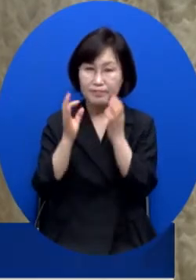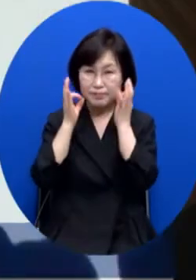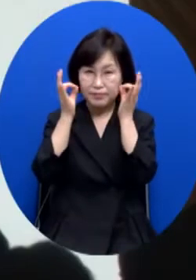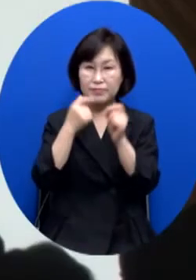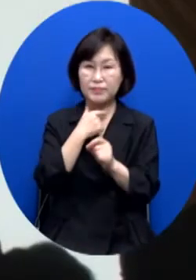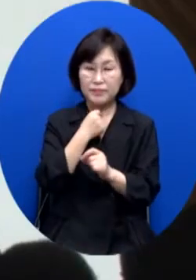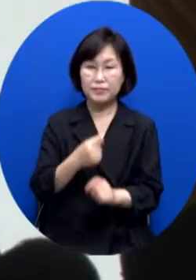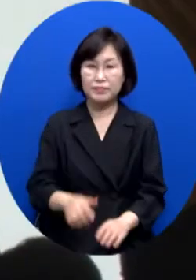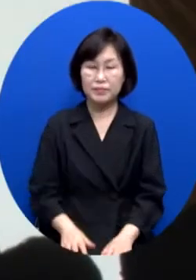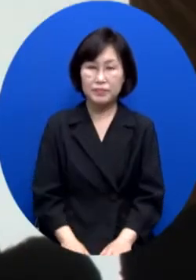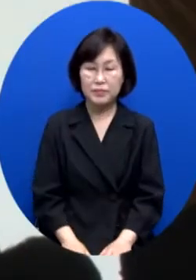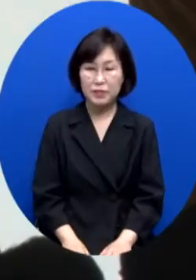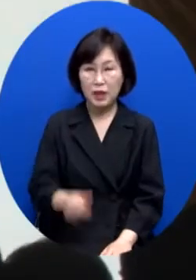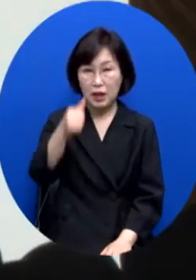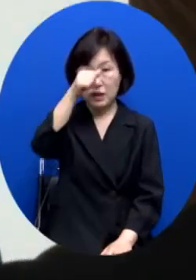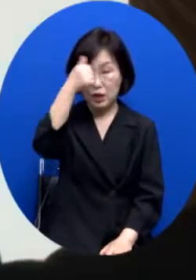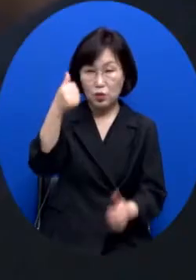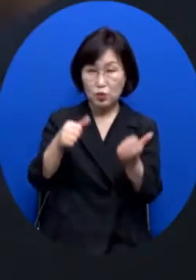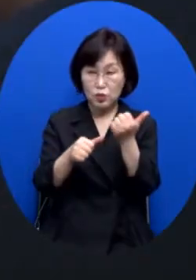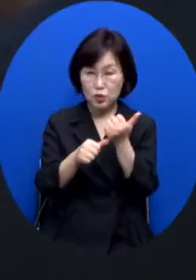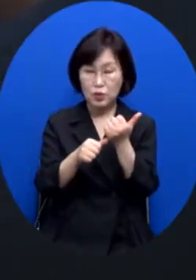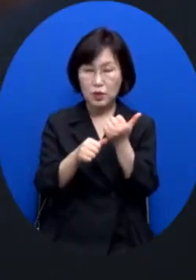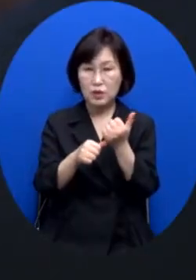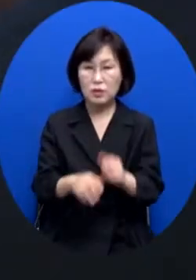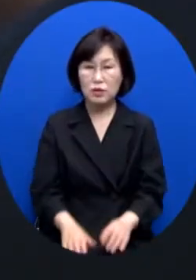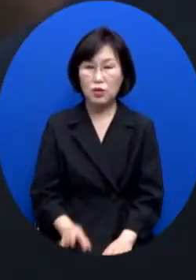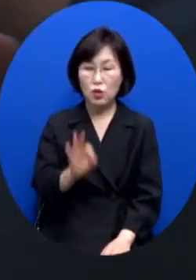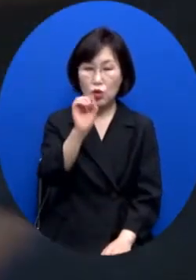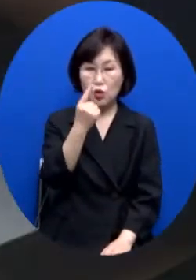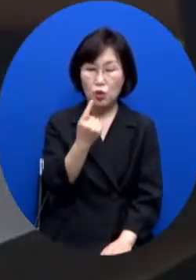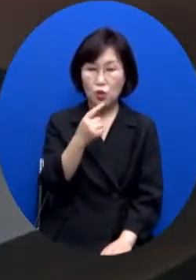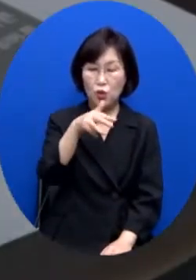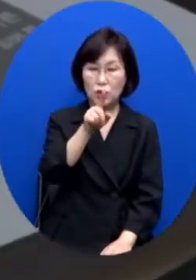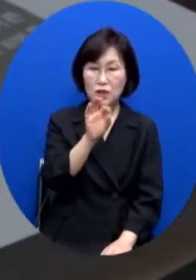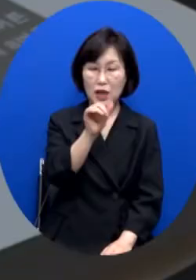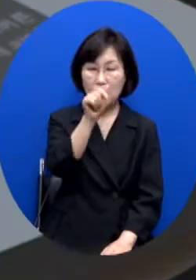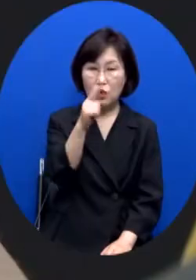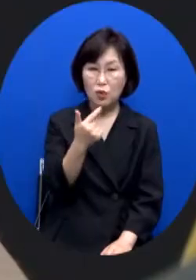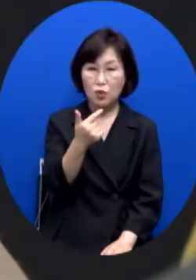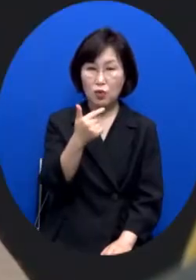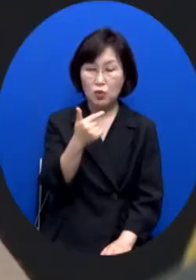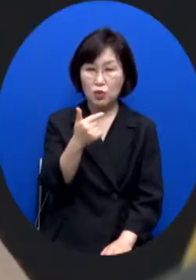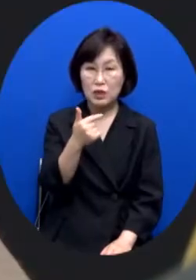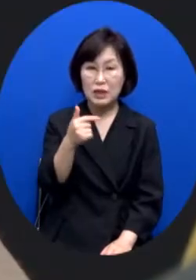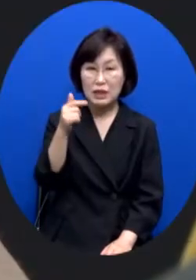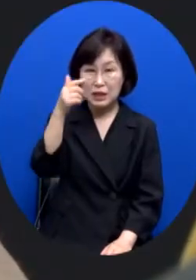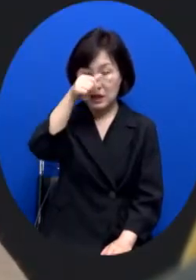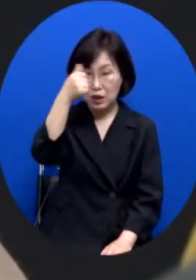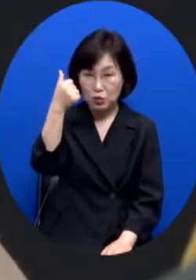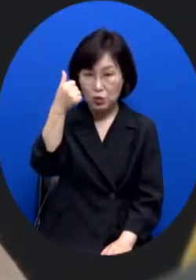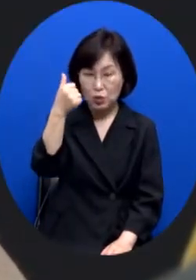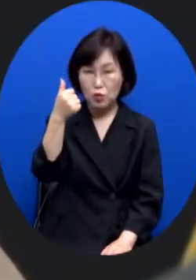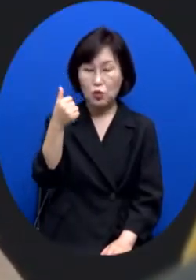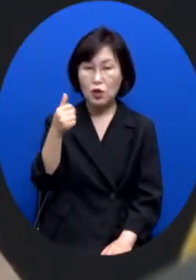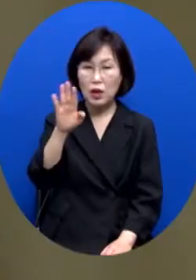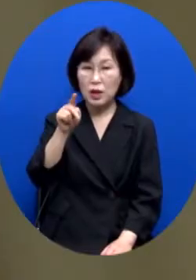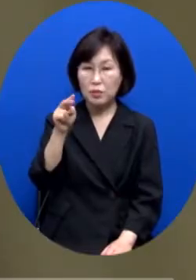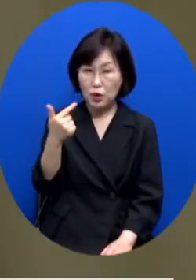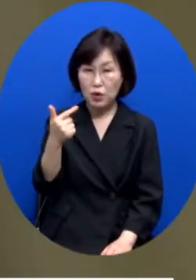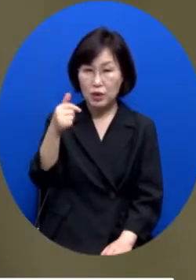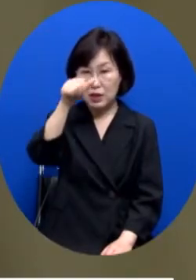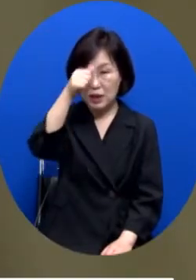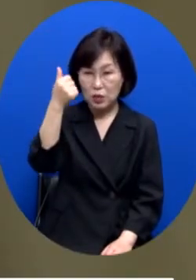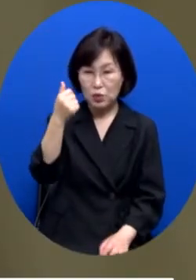뒷받침하겠습니다. 장로 부총회장에는 강동교회 오청환 장로와 부천교회 백창인 장로 두 후보가 경합을 벌여